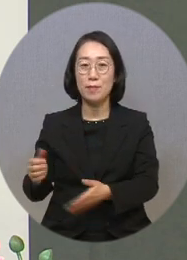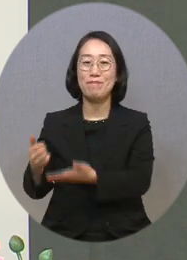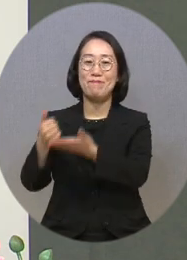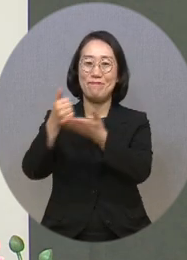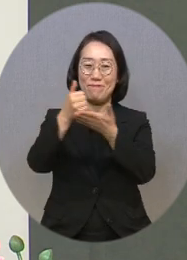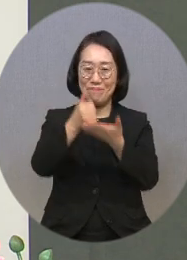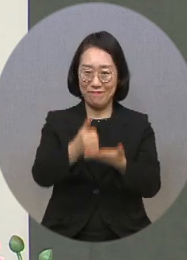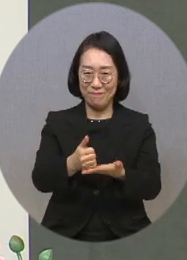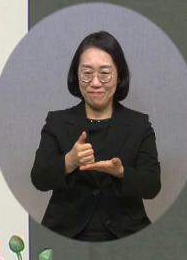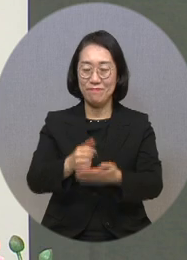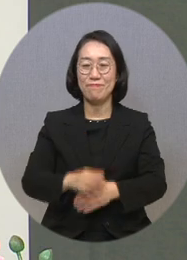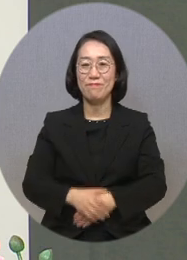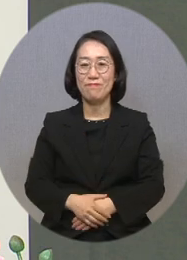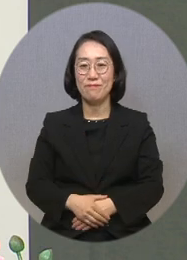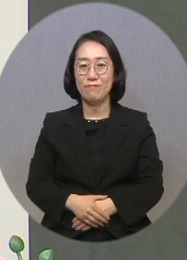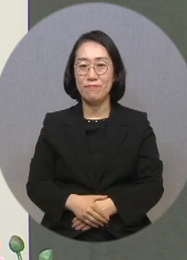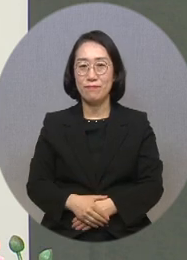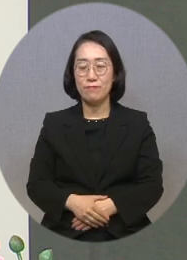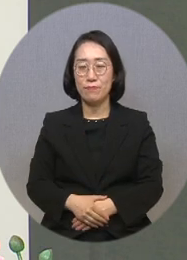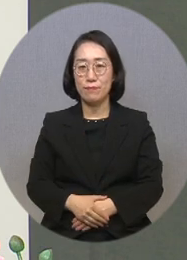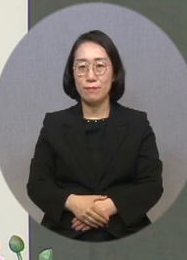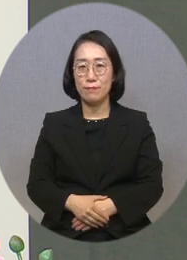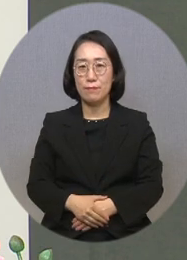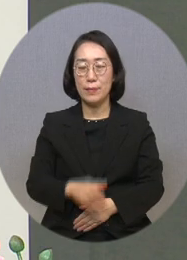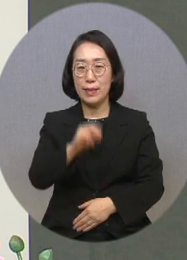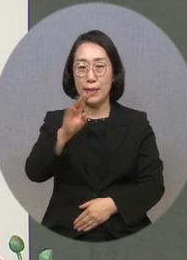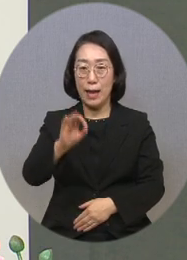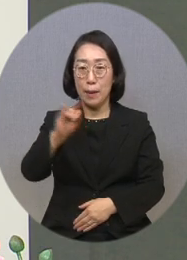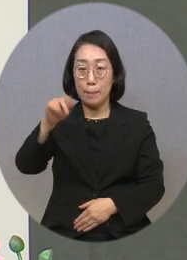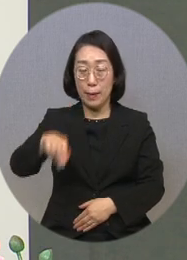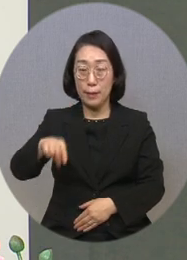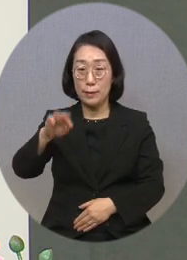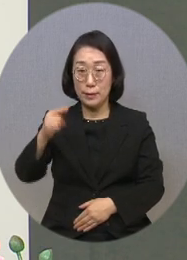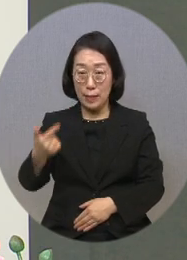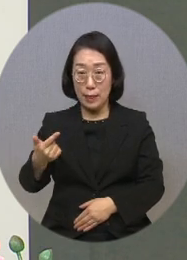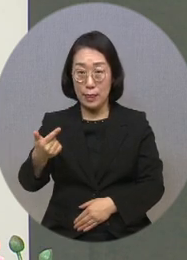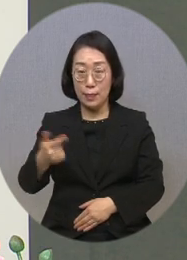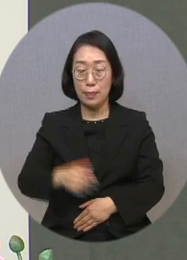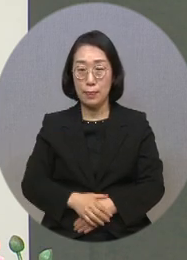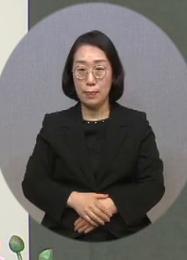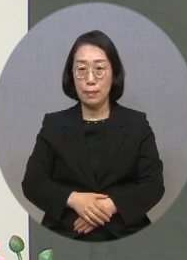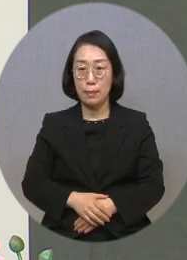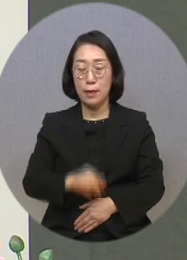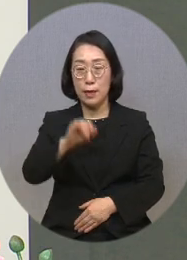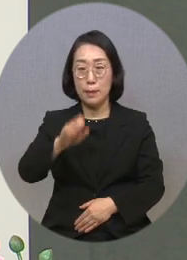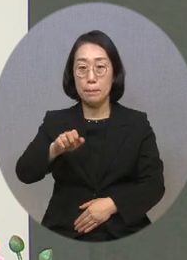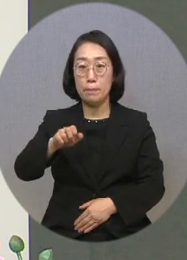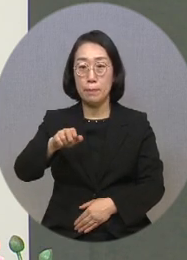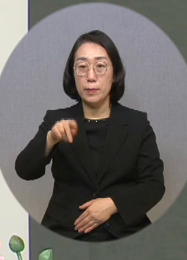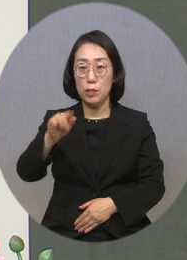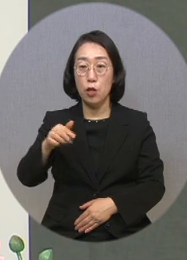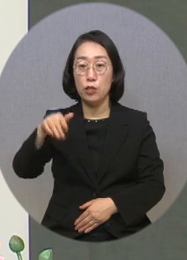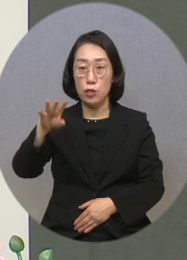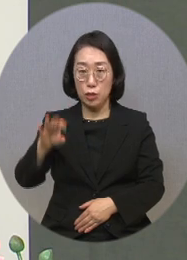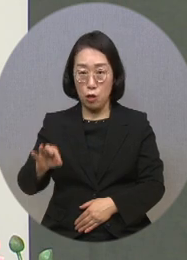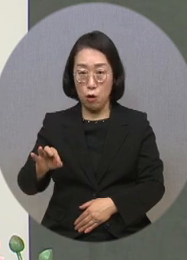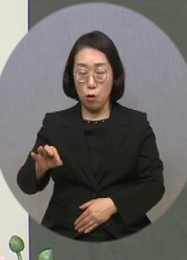자리에 나오셨습니다. 양백산 국선원 임선정 원장을